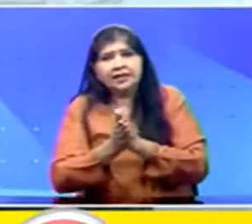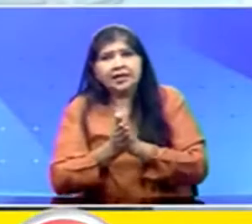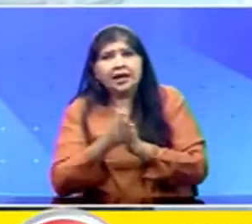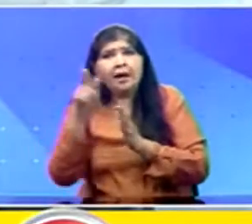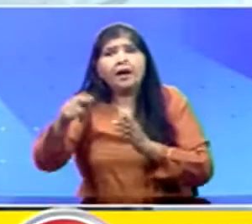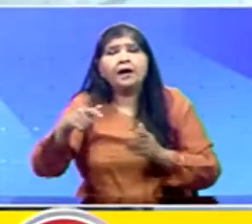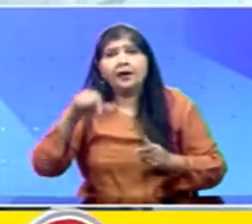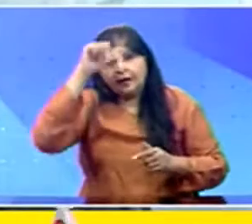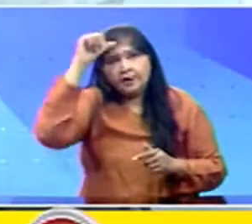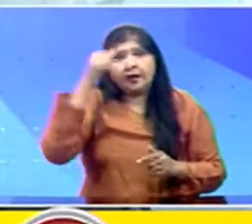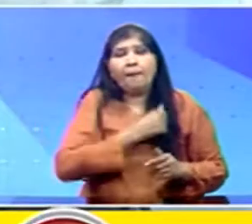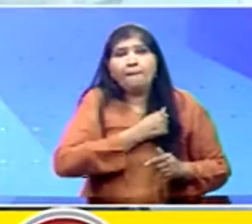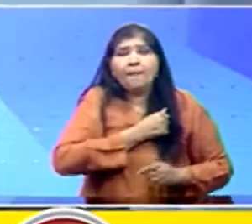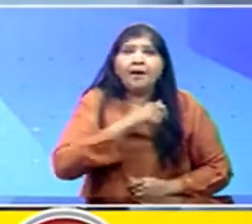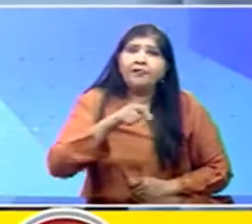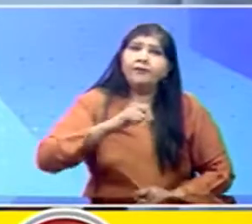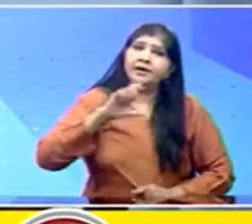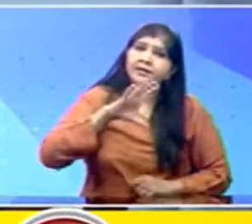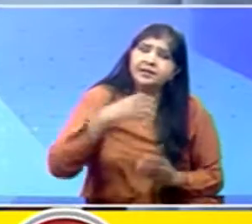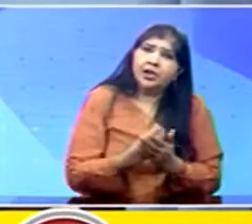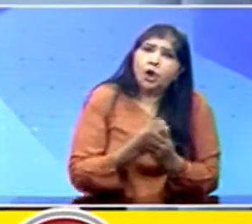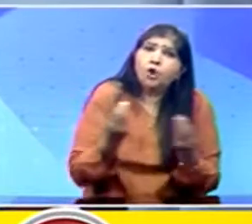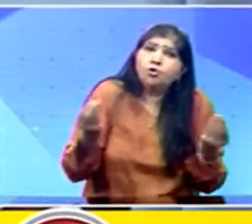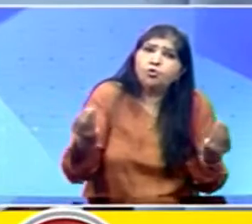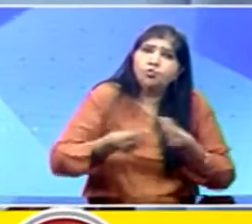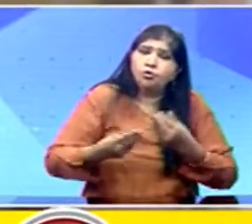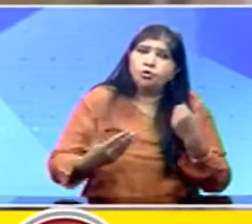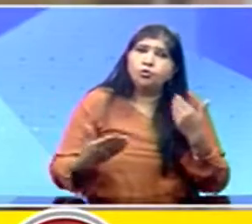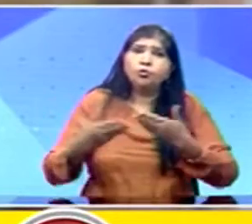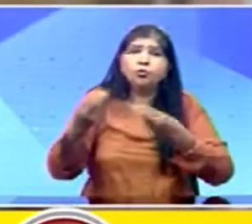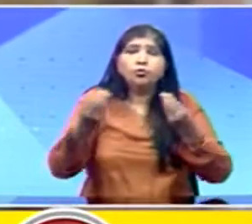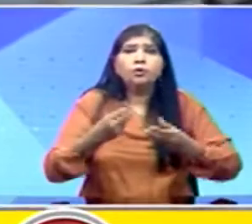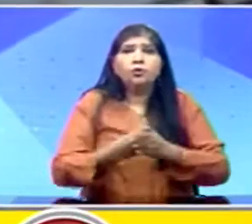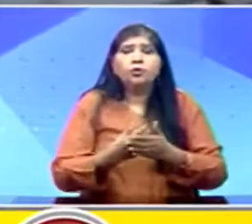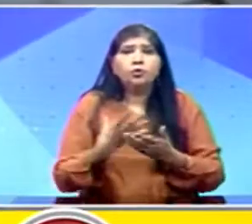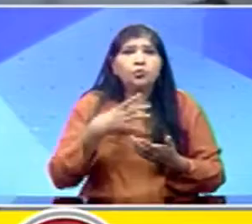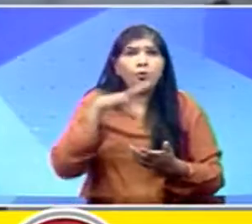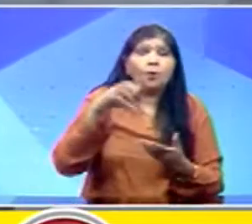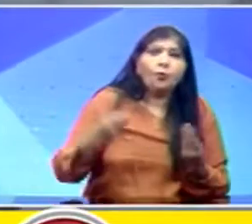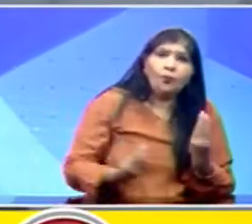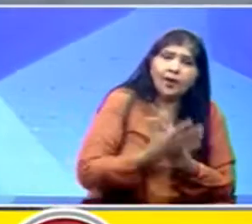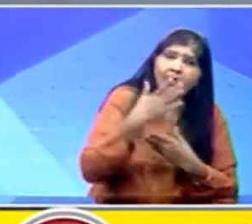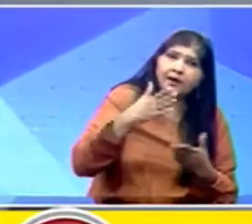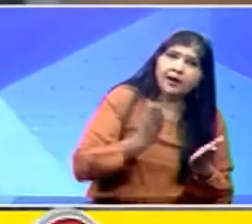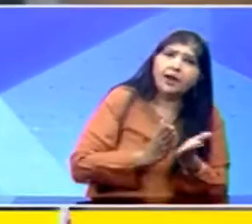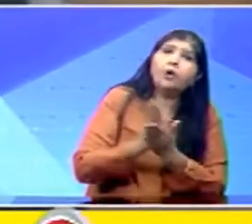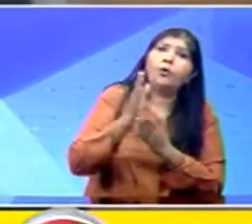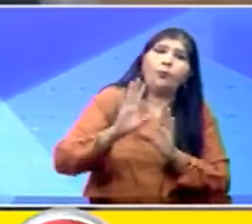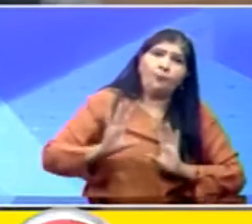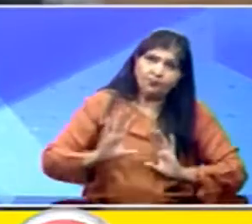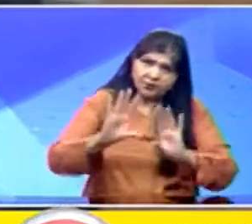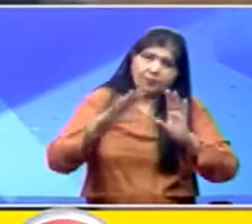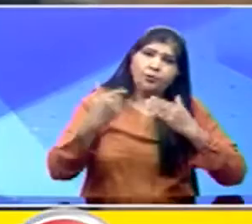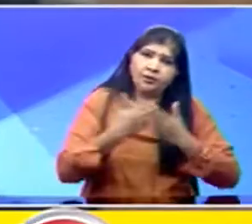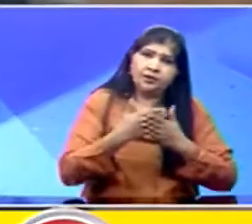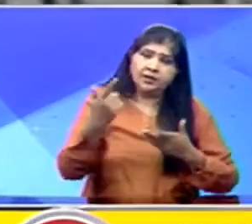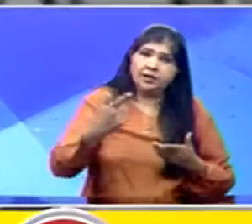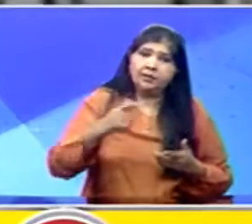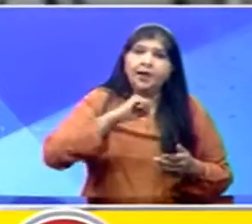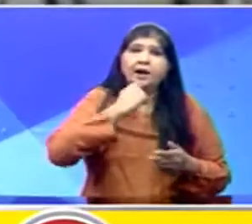के लिए नए अवसरों को प्रमोट कर रही है इस सुरुवात ने हमारे देश के युवाओं को